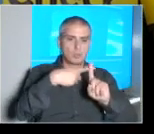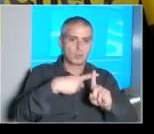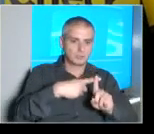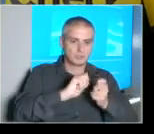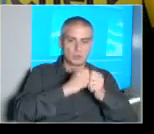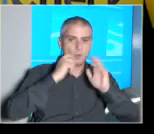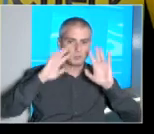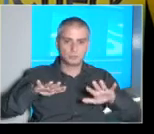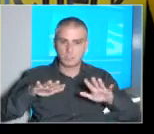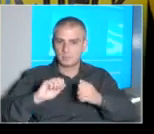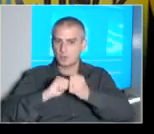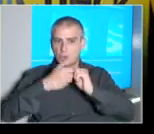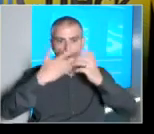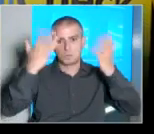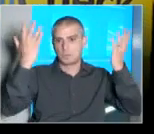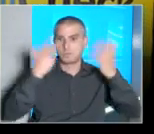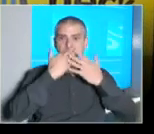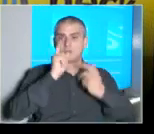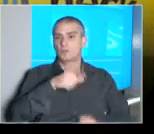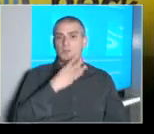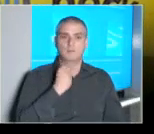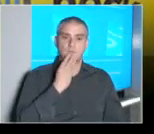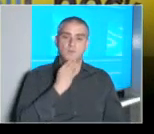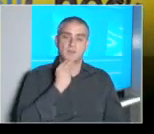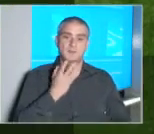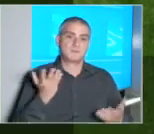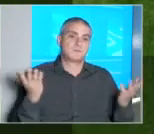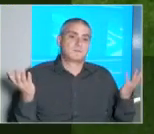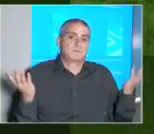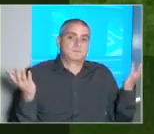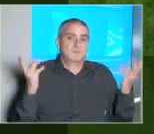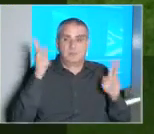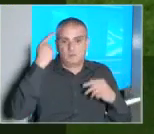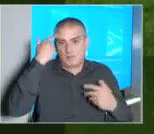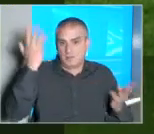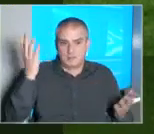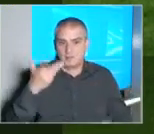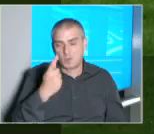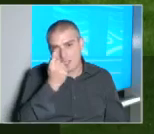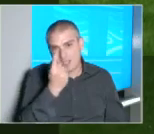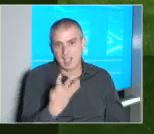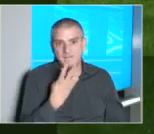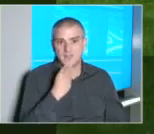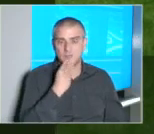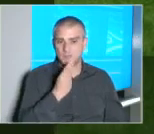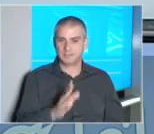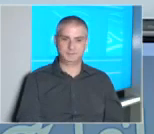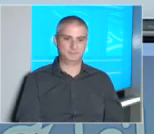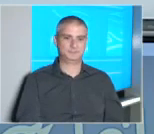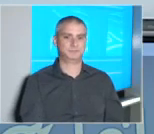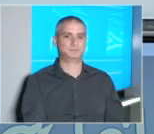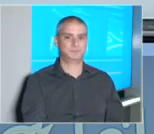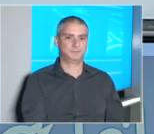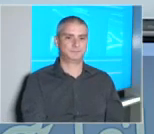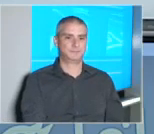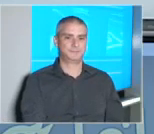אדוק או מוסלמי אדוק, או אולי בסוף יתברר שהוא גם יהודי. אבל יכול להיות. אי אפשר לדעת. שזה רבע יהודי. נכון. כן, שם.